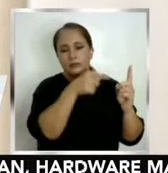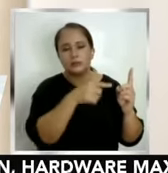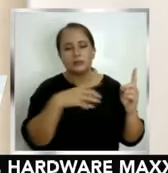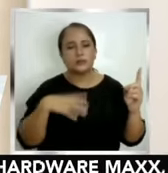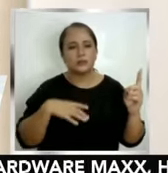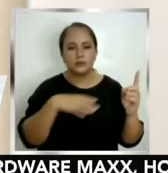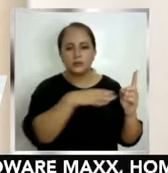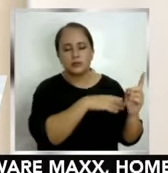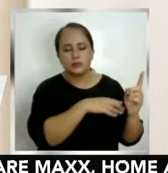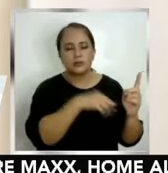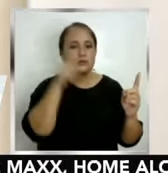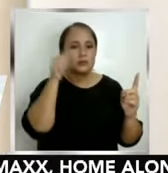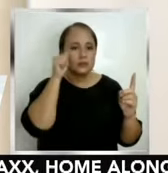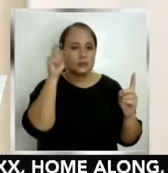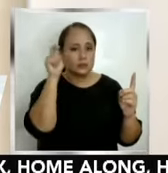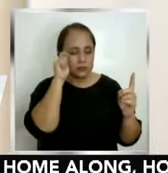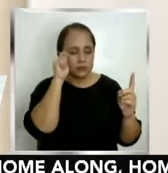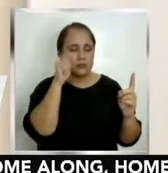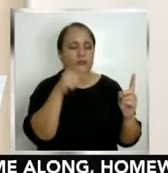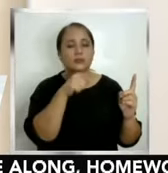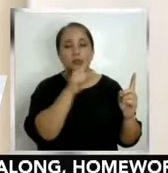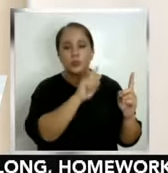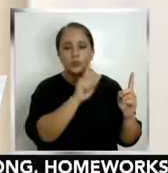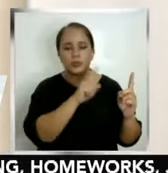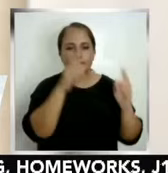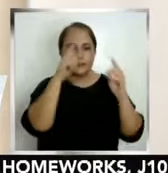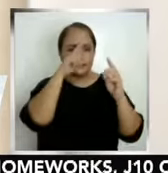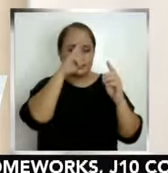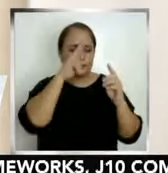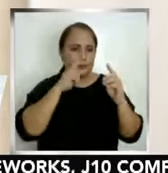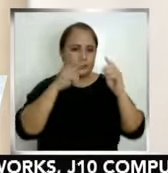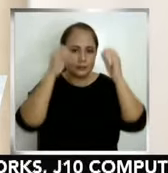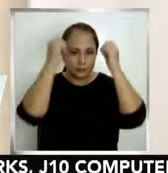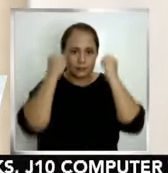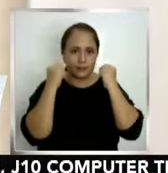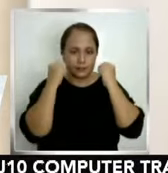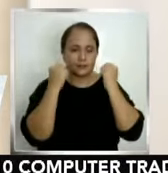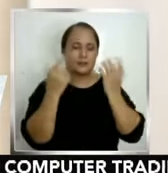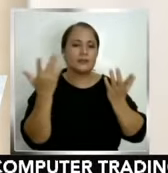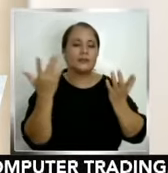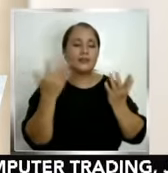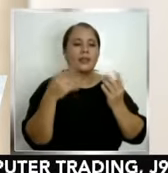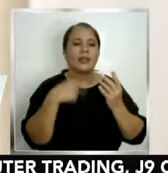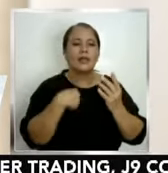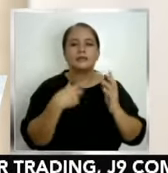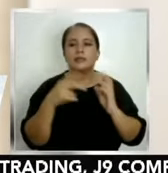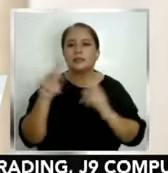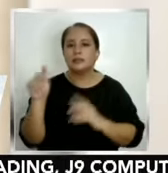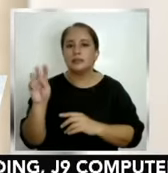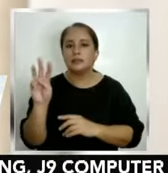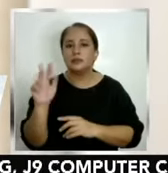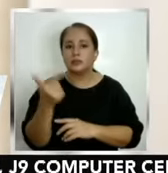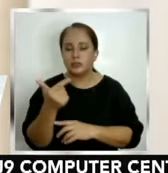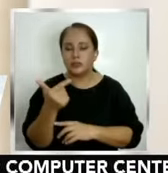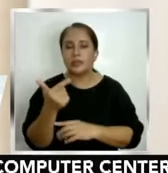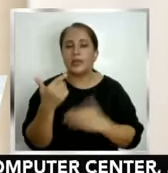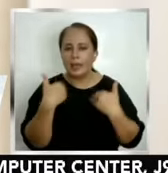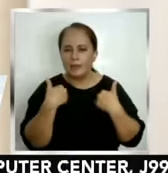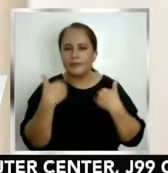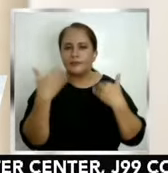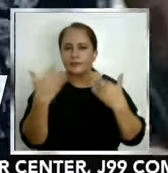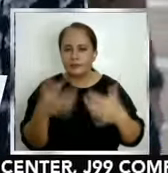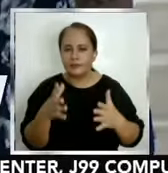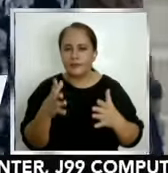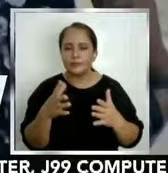Arnie Teves as a terrorist. And a technical working group has been formed for